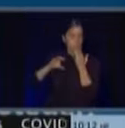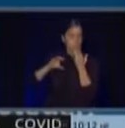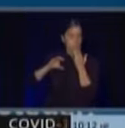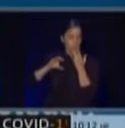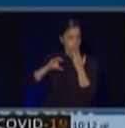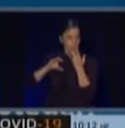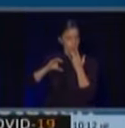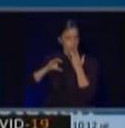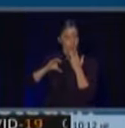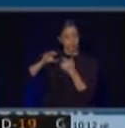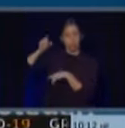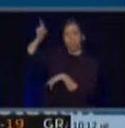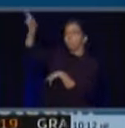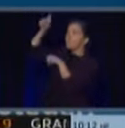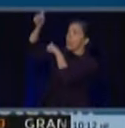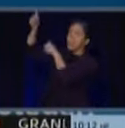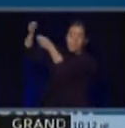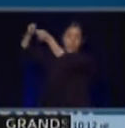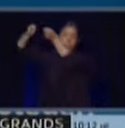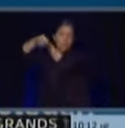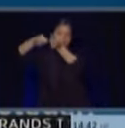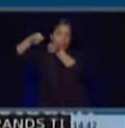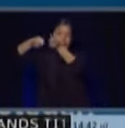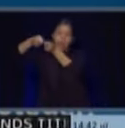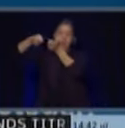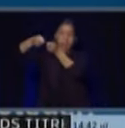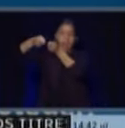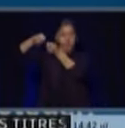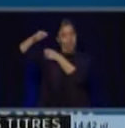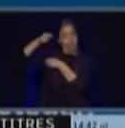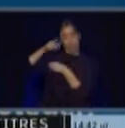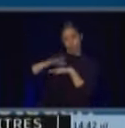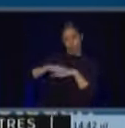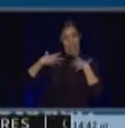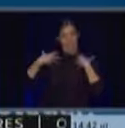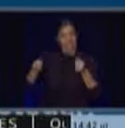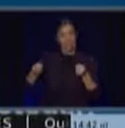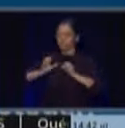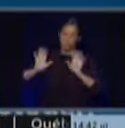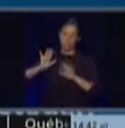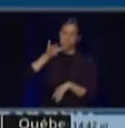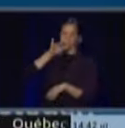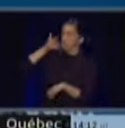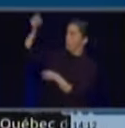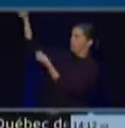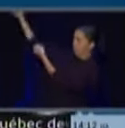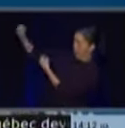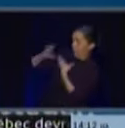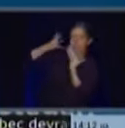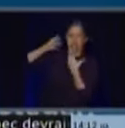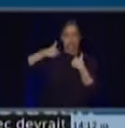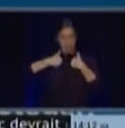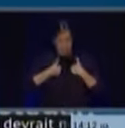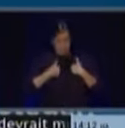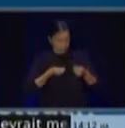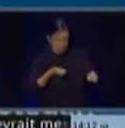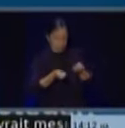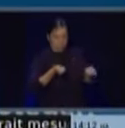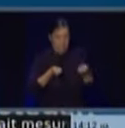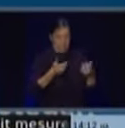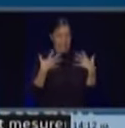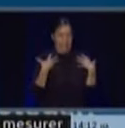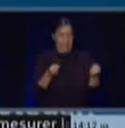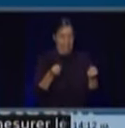c'est pas au fédéral de choisir les priorités, là. C'est assez compliqué comme ça. Moi, je fais confiance à Christian, je